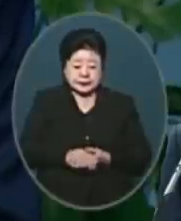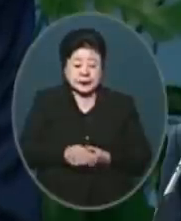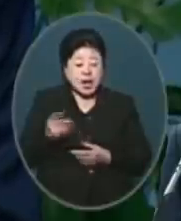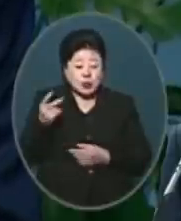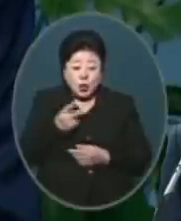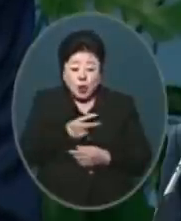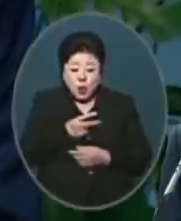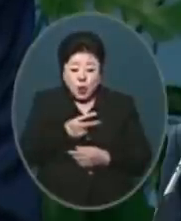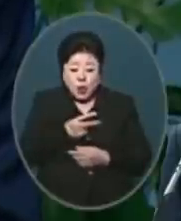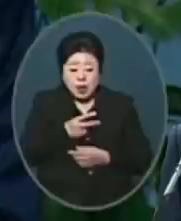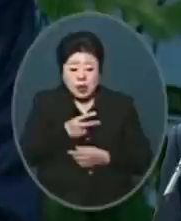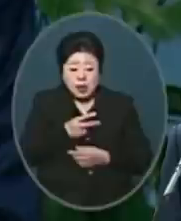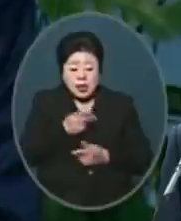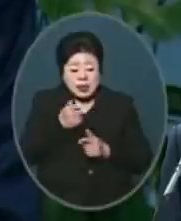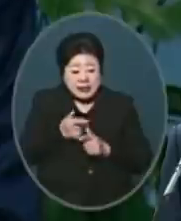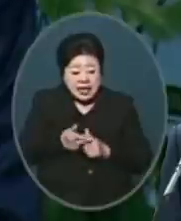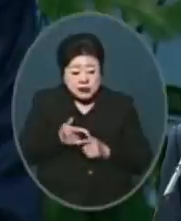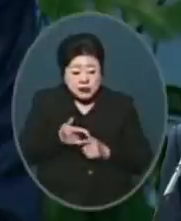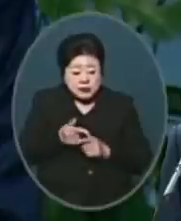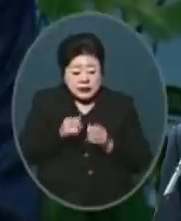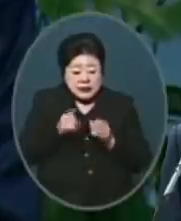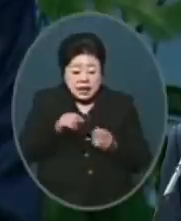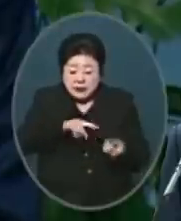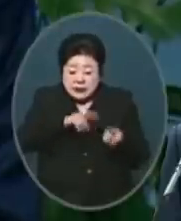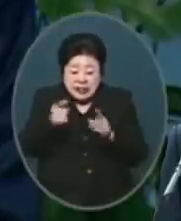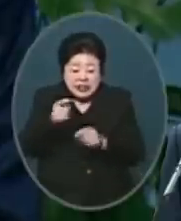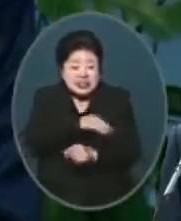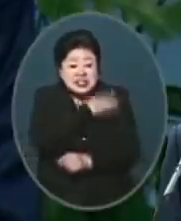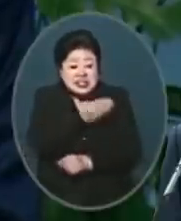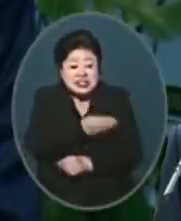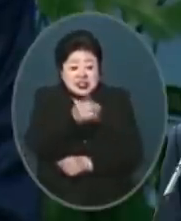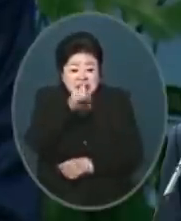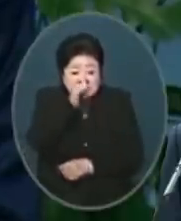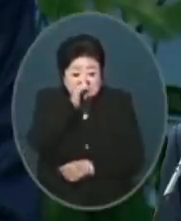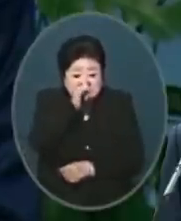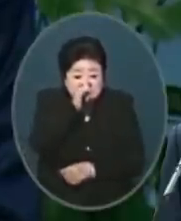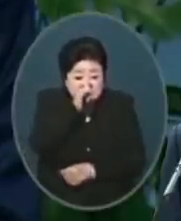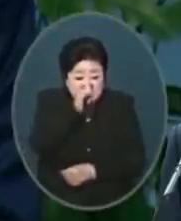또 예수님이 사람을 살리는 능력이 있다.